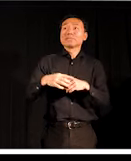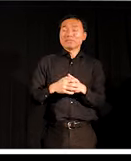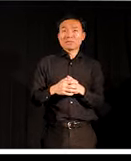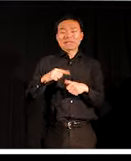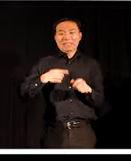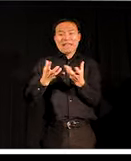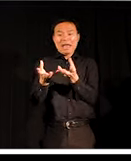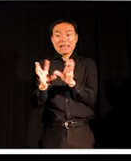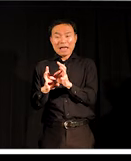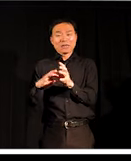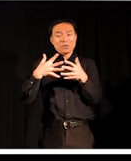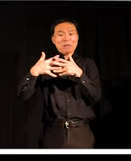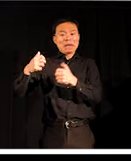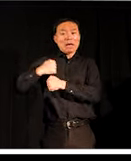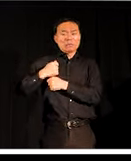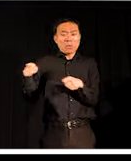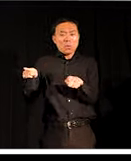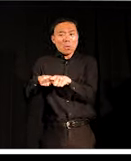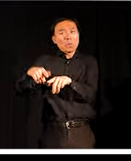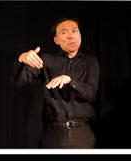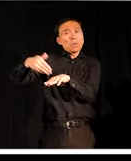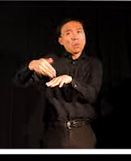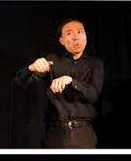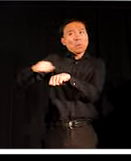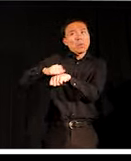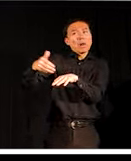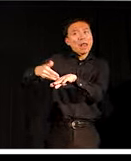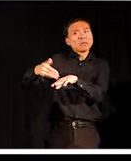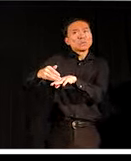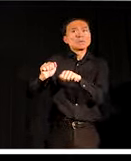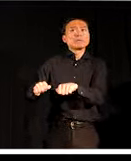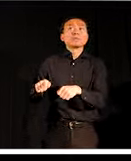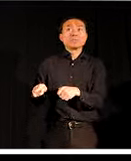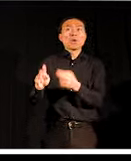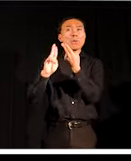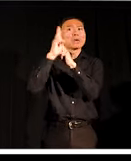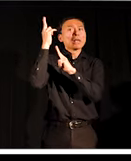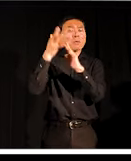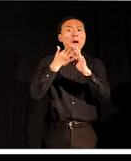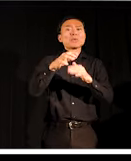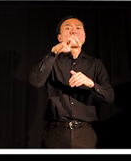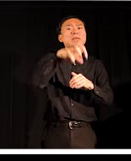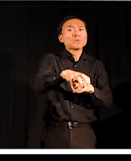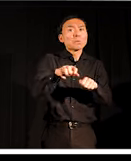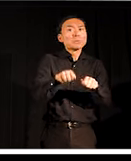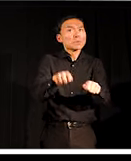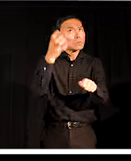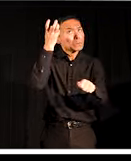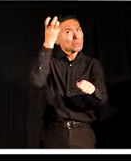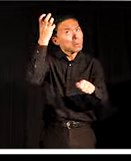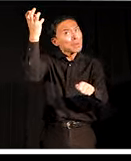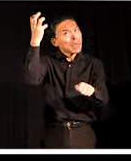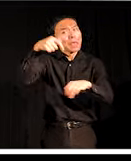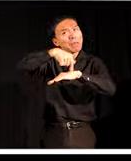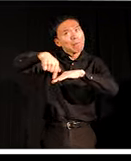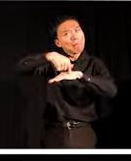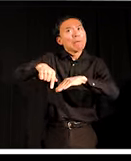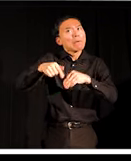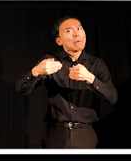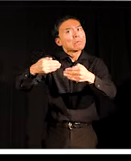のあの合同演習が激化したりまるで沖縄を戦場にすることを想定してるかのような動きが強まってい